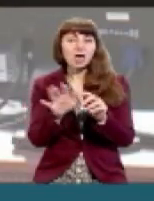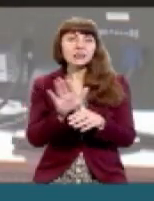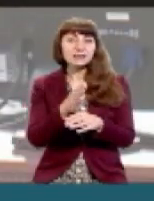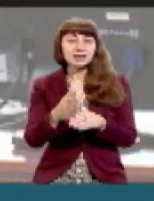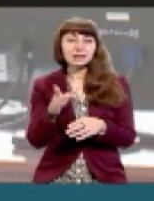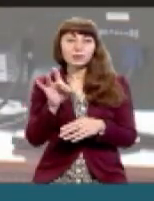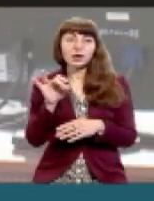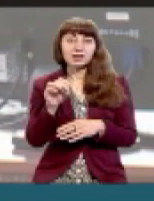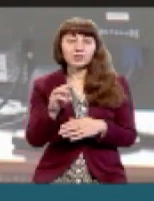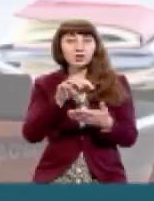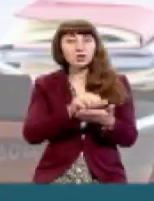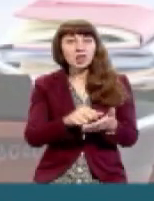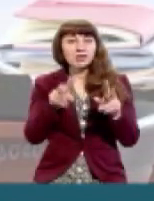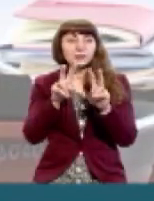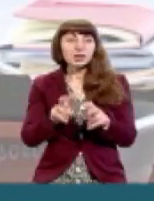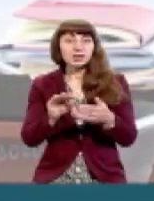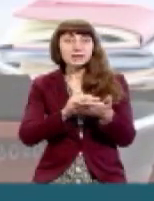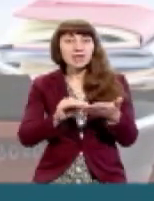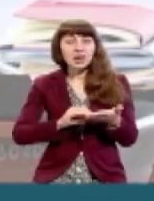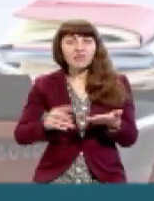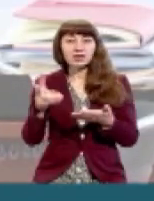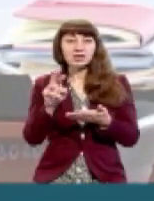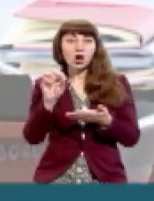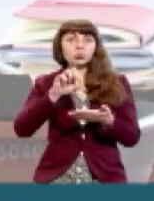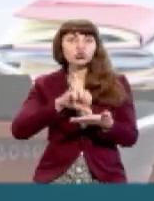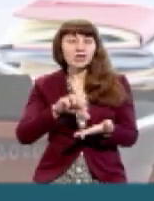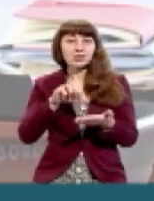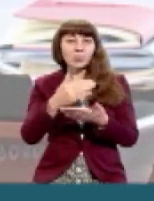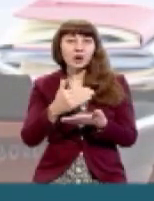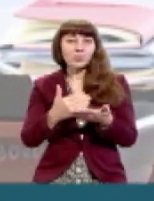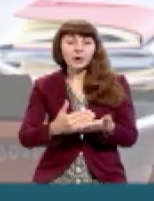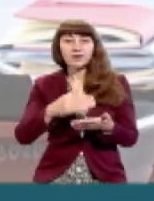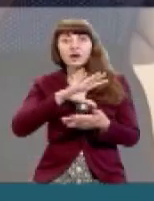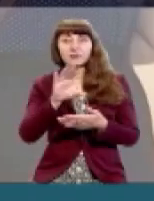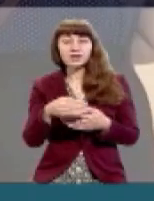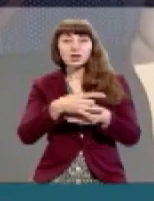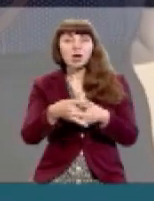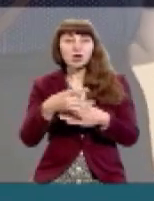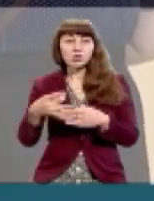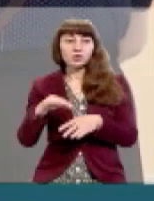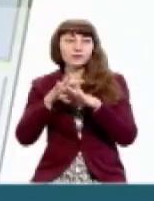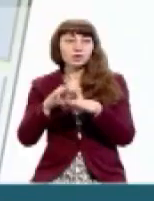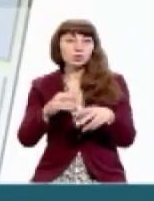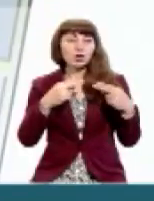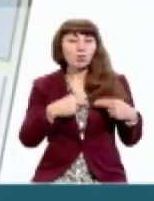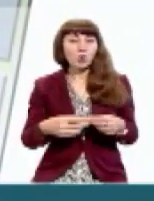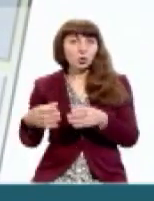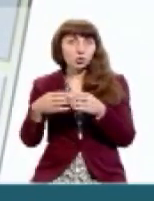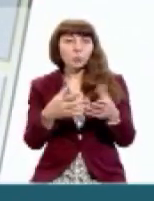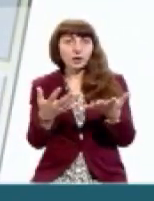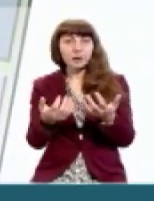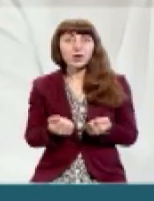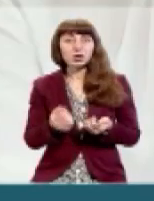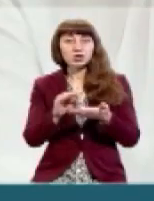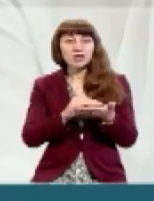департамент кредитования который занимается рассмотрением заявок на участие в программе во всех районах региона ведут работы группы принимающие заявки